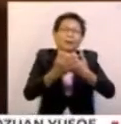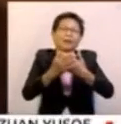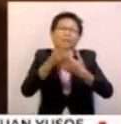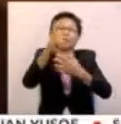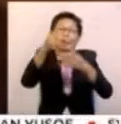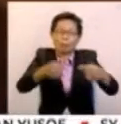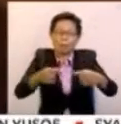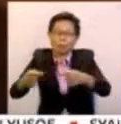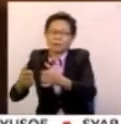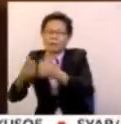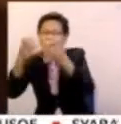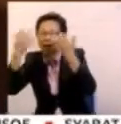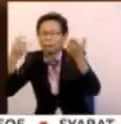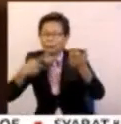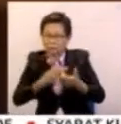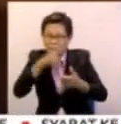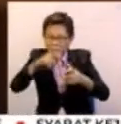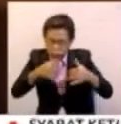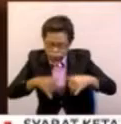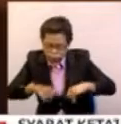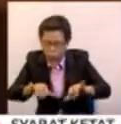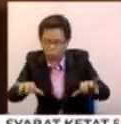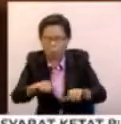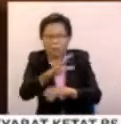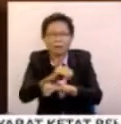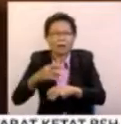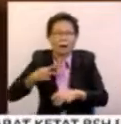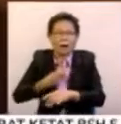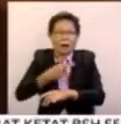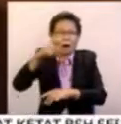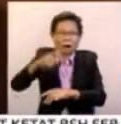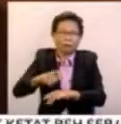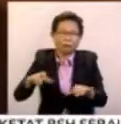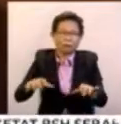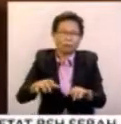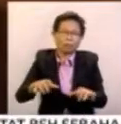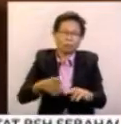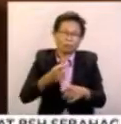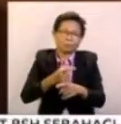Maybank, apa yang harus kita continue lakukan dan apa yang harus kita betulkan.